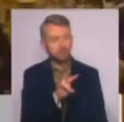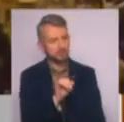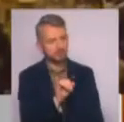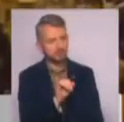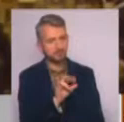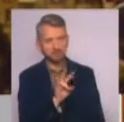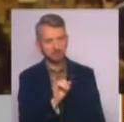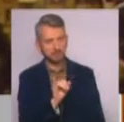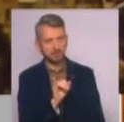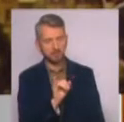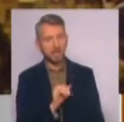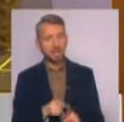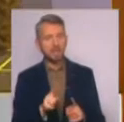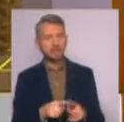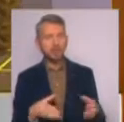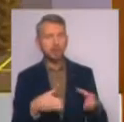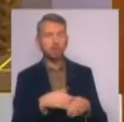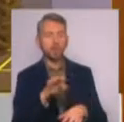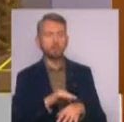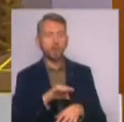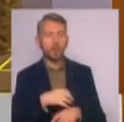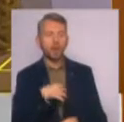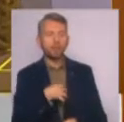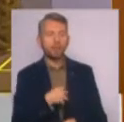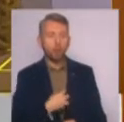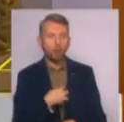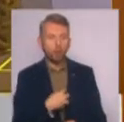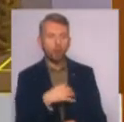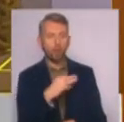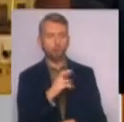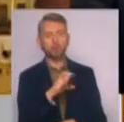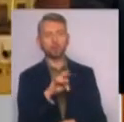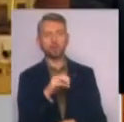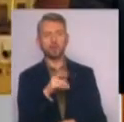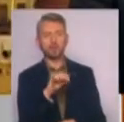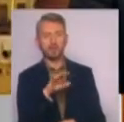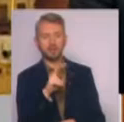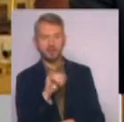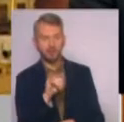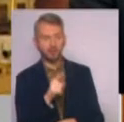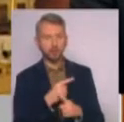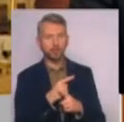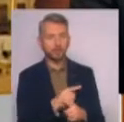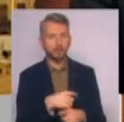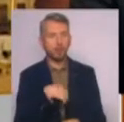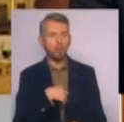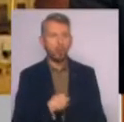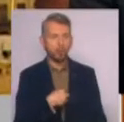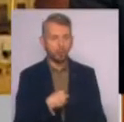Ні. Це група захворювань бронхообструктивних, які супроводжуються бронхообструкцією,